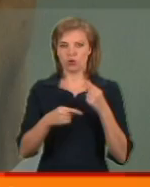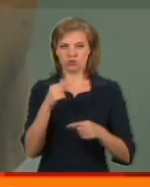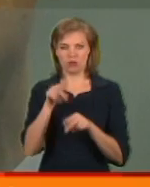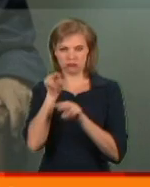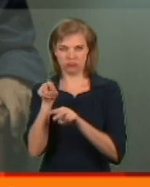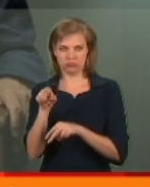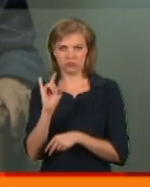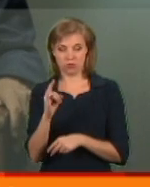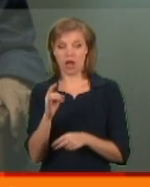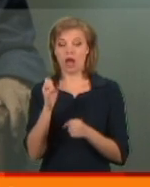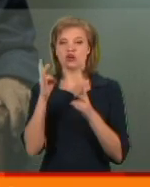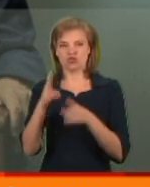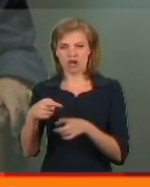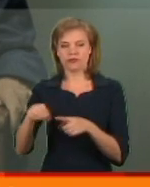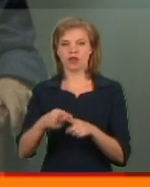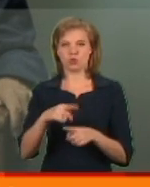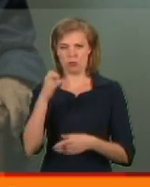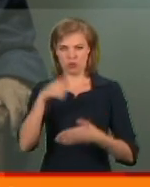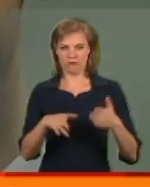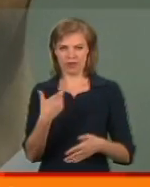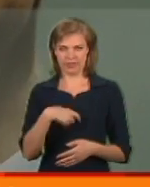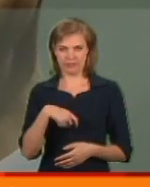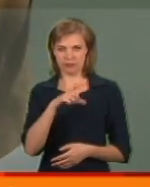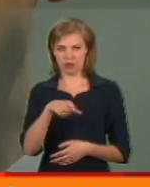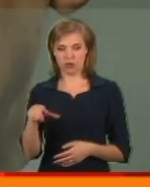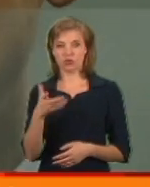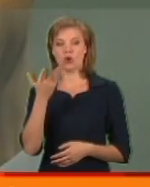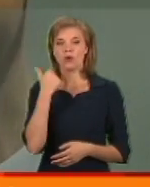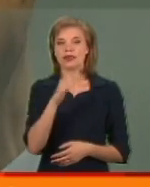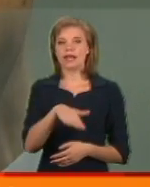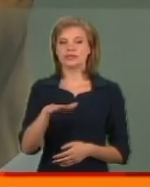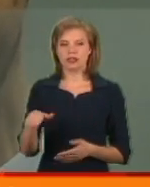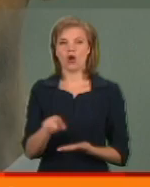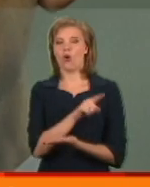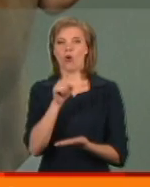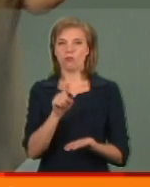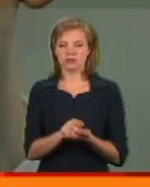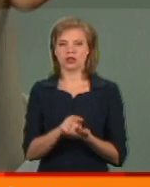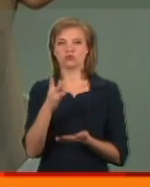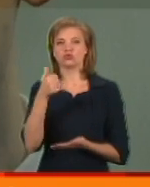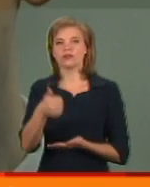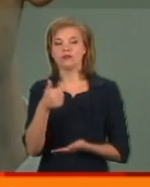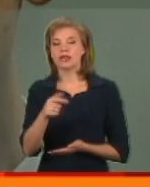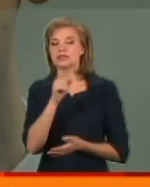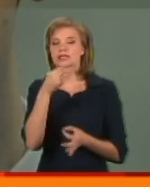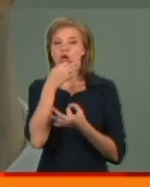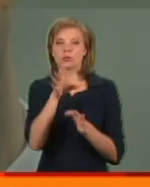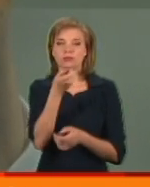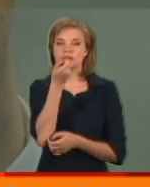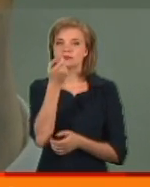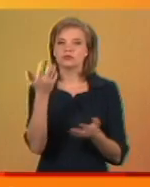його контролюють. Жертви – це всі неуверені в собі люди. Треба дітей обов'язково хвалити за будь-які